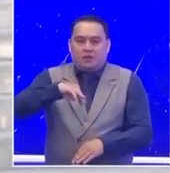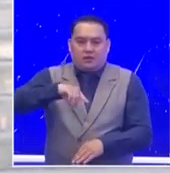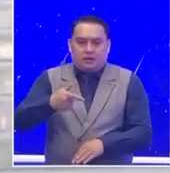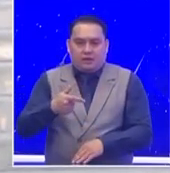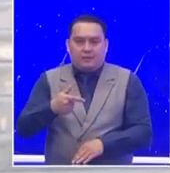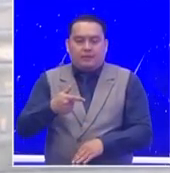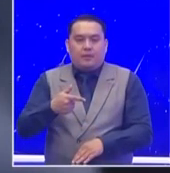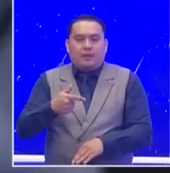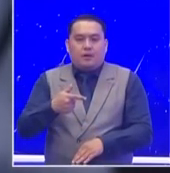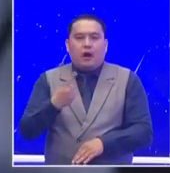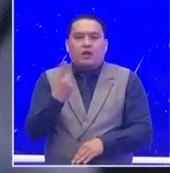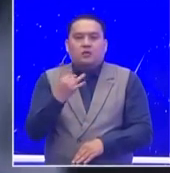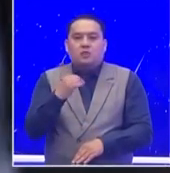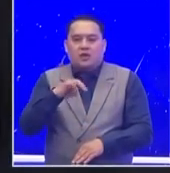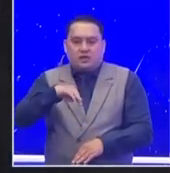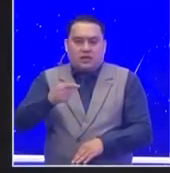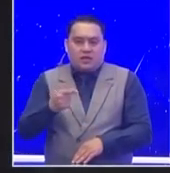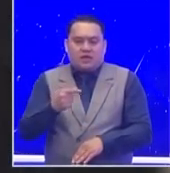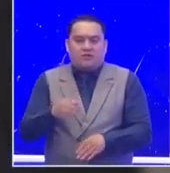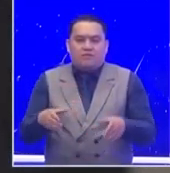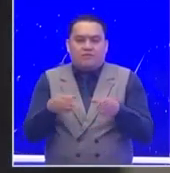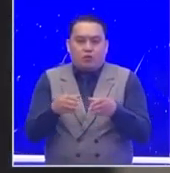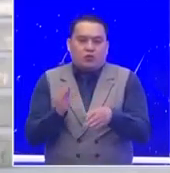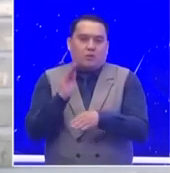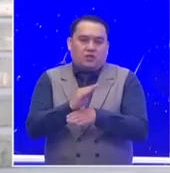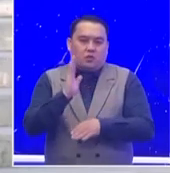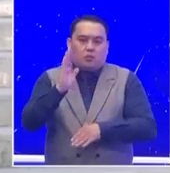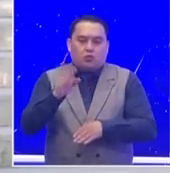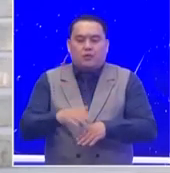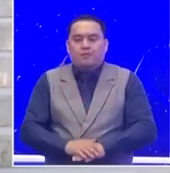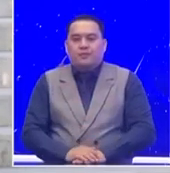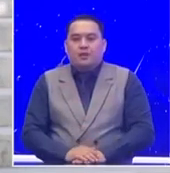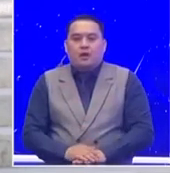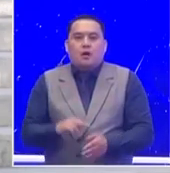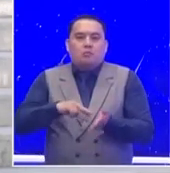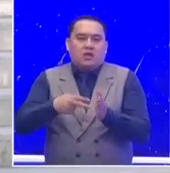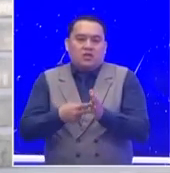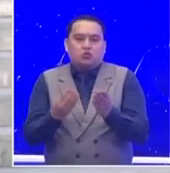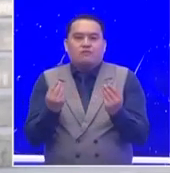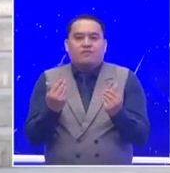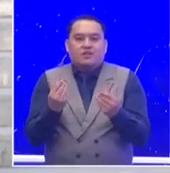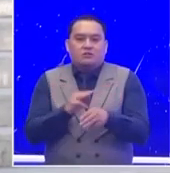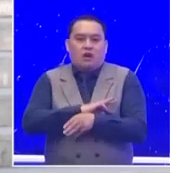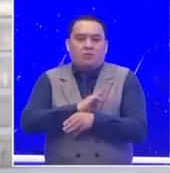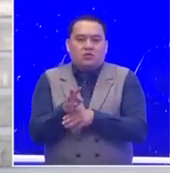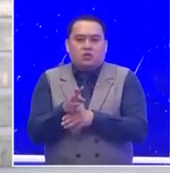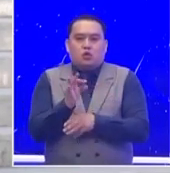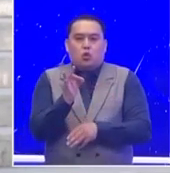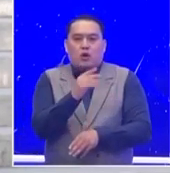еще дополнительно порядка 1 миллиарда будет выделяться в стабилизационный фонд области. Планируется финансирование под